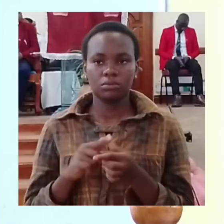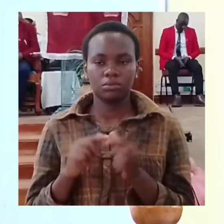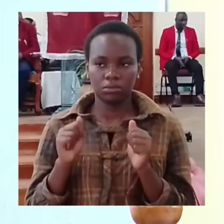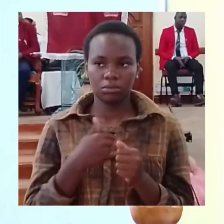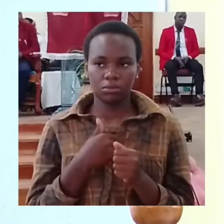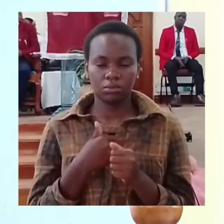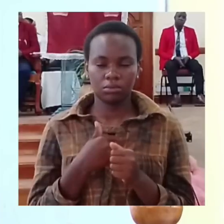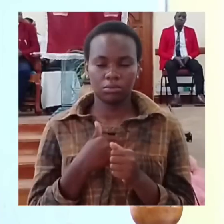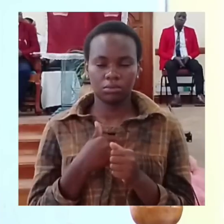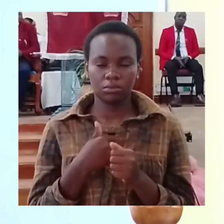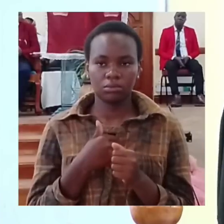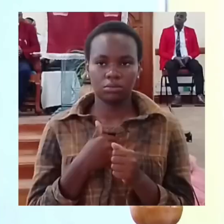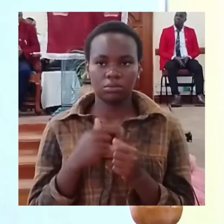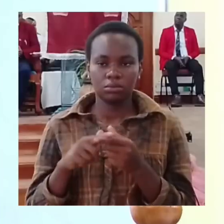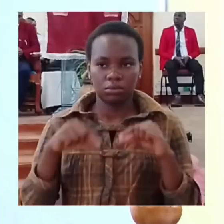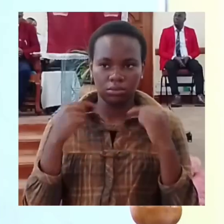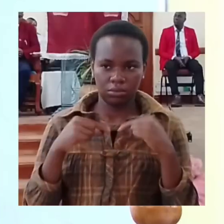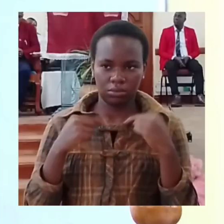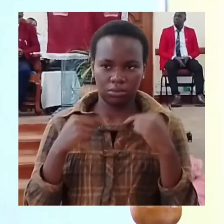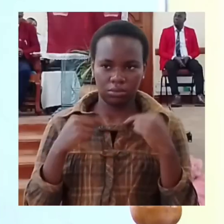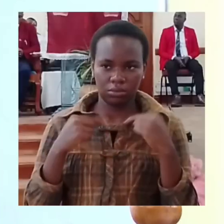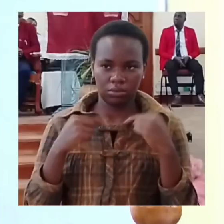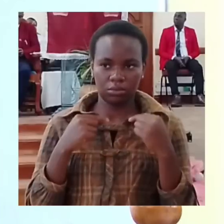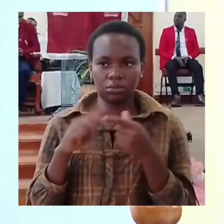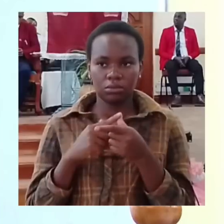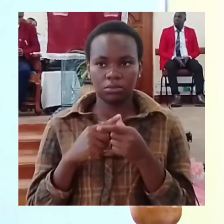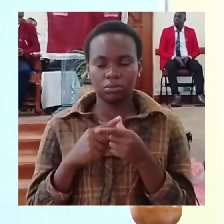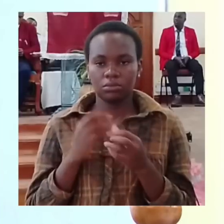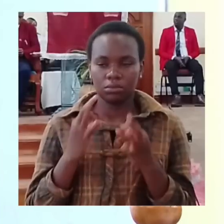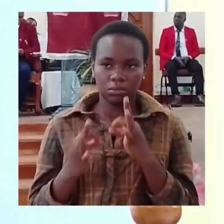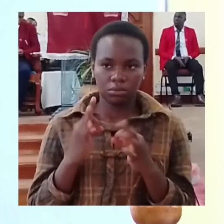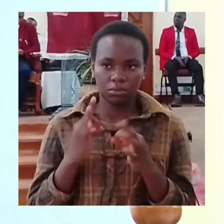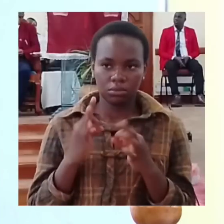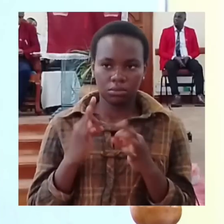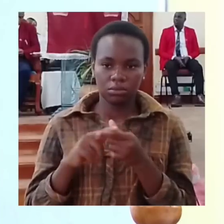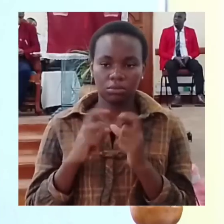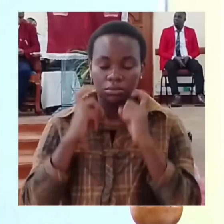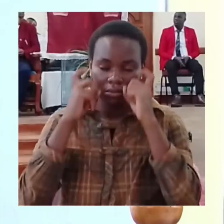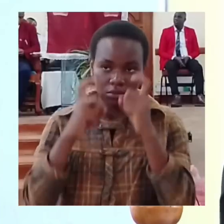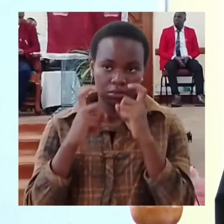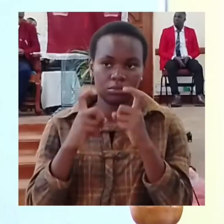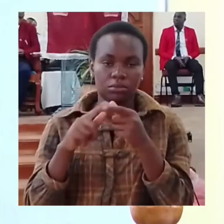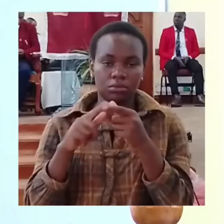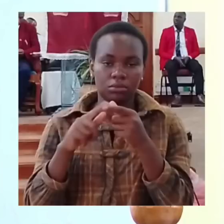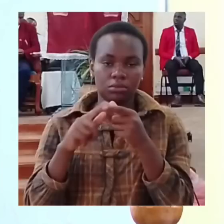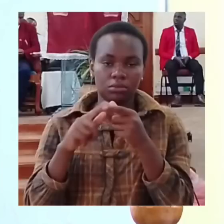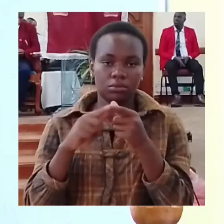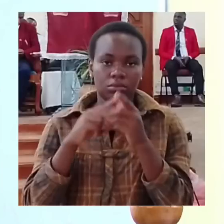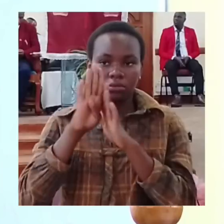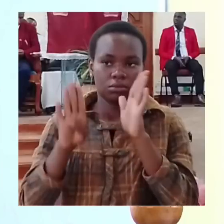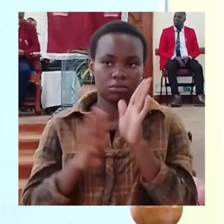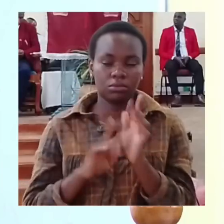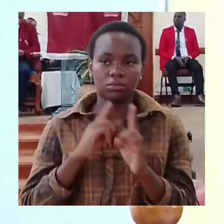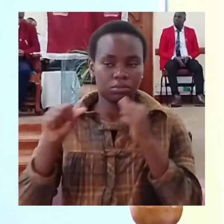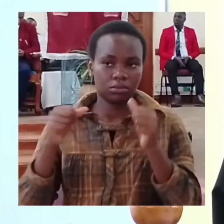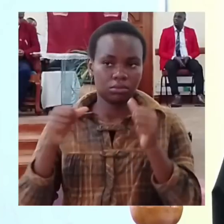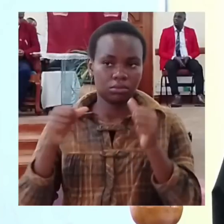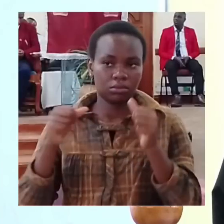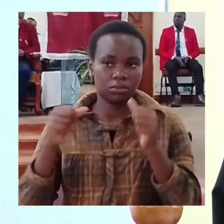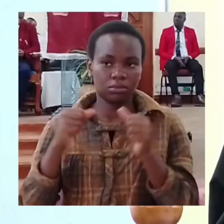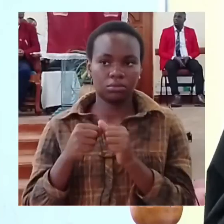mimi. Angĩkorwo nĩ mũtu gani, o nani? We want to justify our sins. But the Bible is calling us and